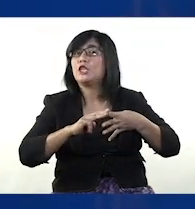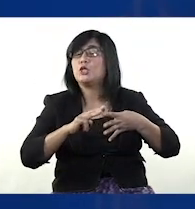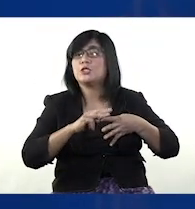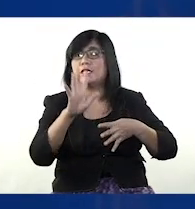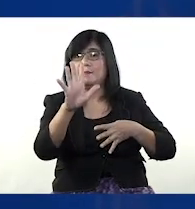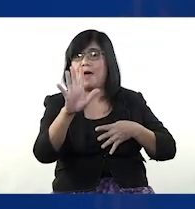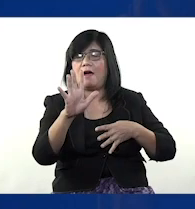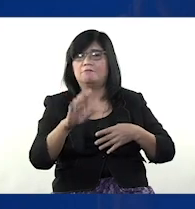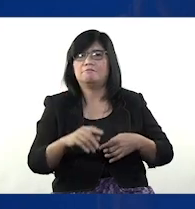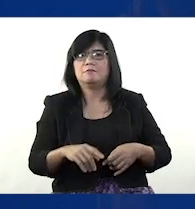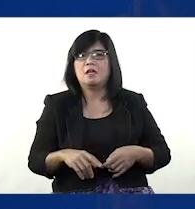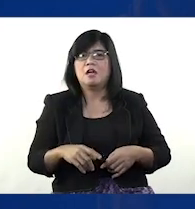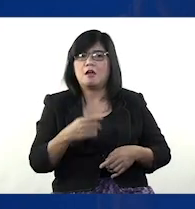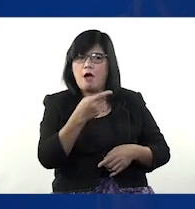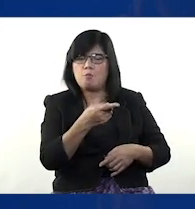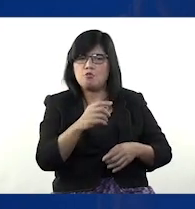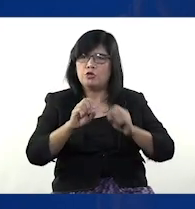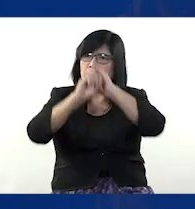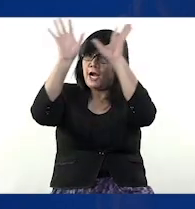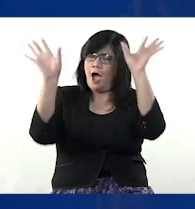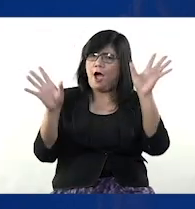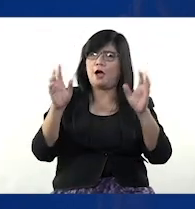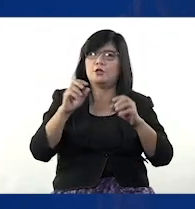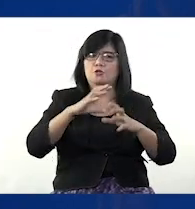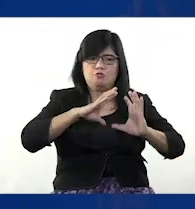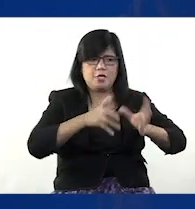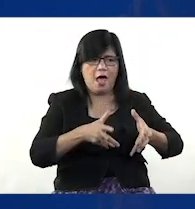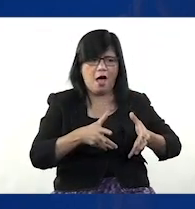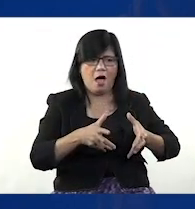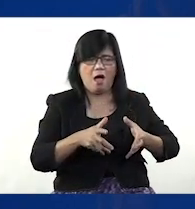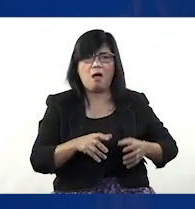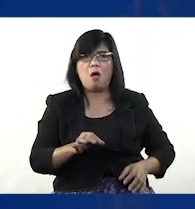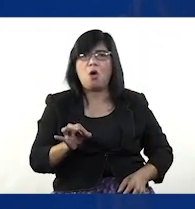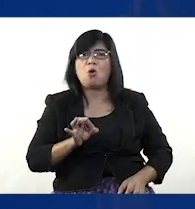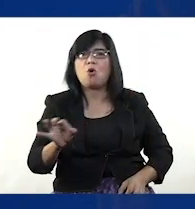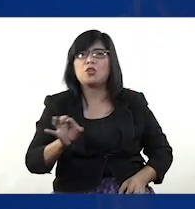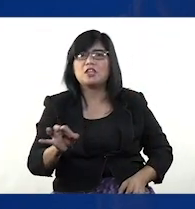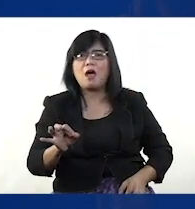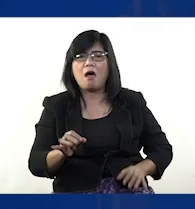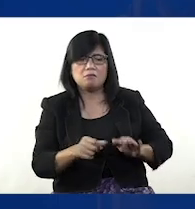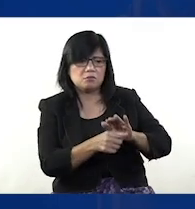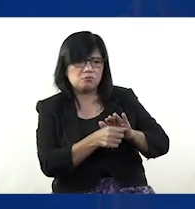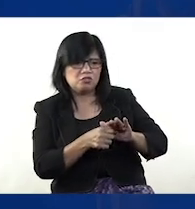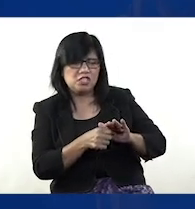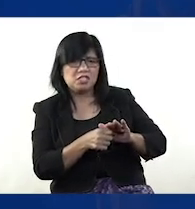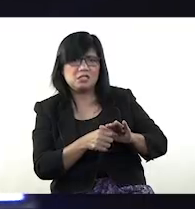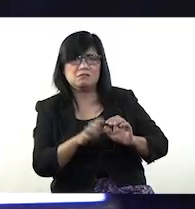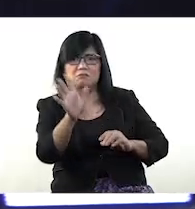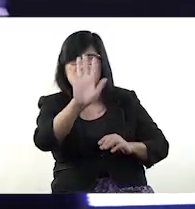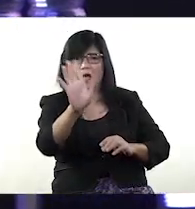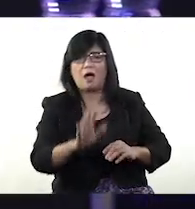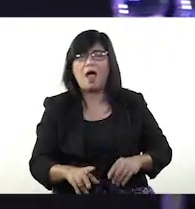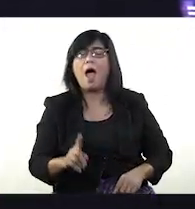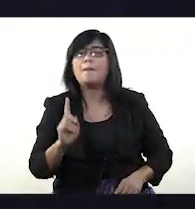terang dunia Hotel terletak di atas gunung tidak mungkin tersembunyi Kenapa Tuhan bilang kamu terang dunia Hai kenal kita